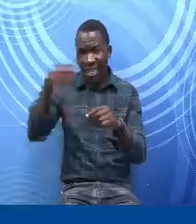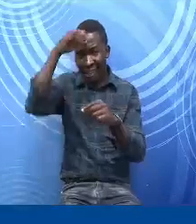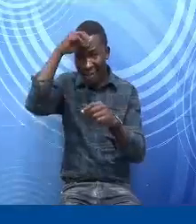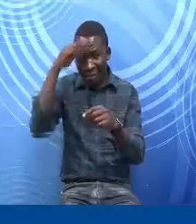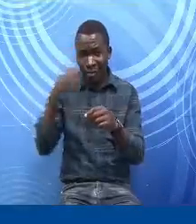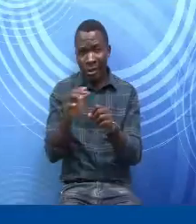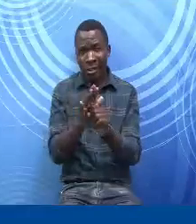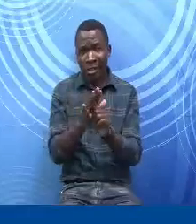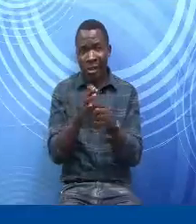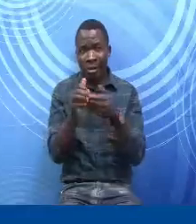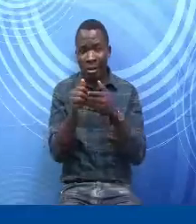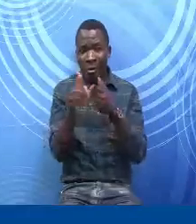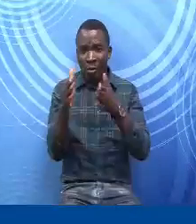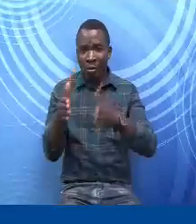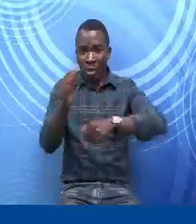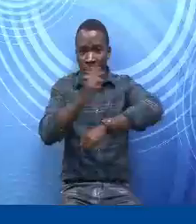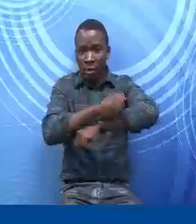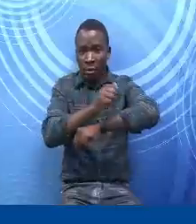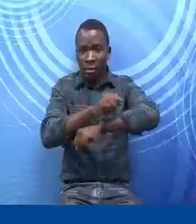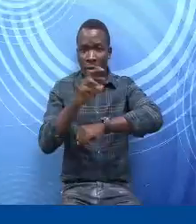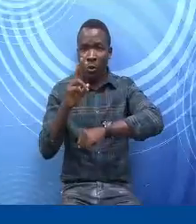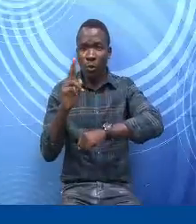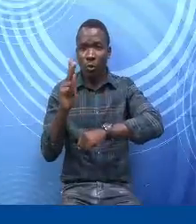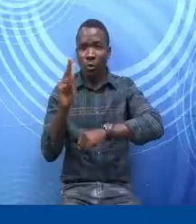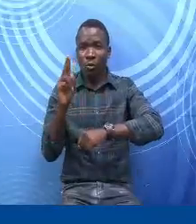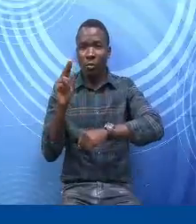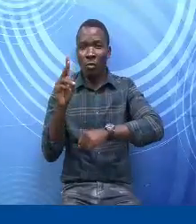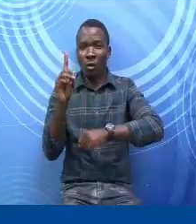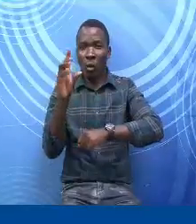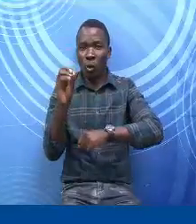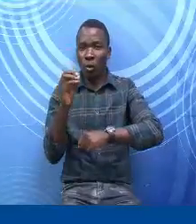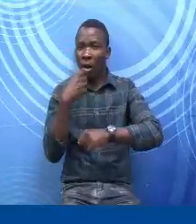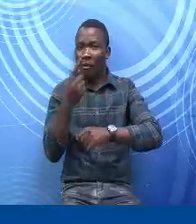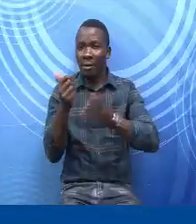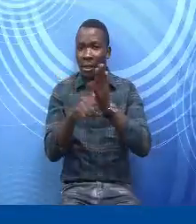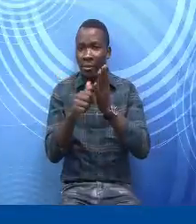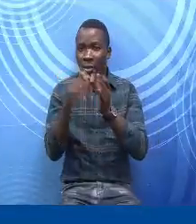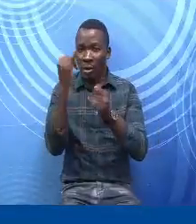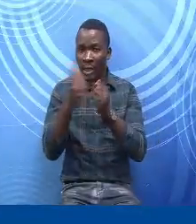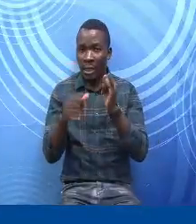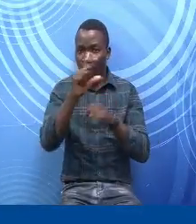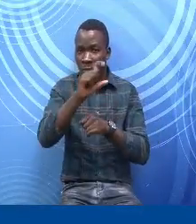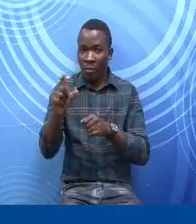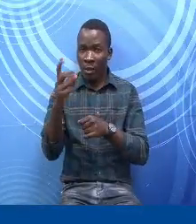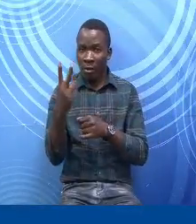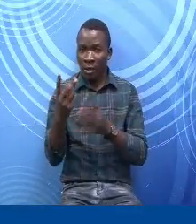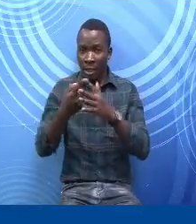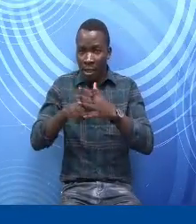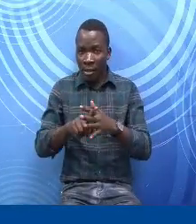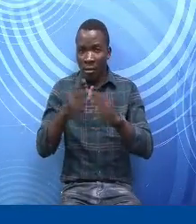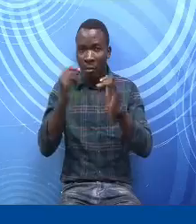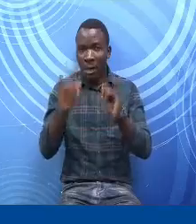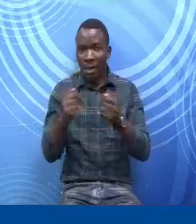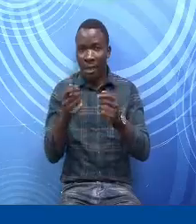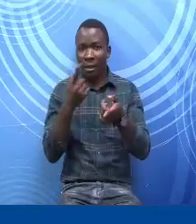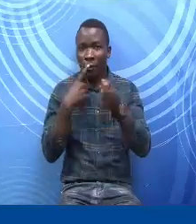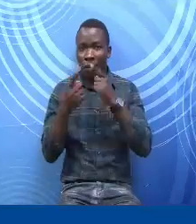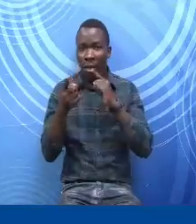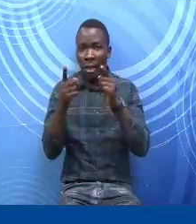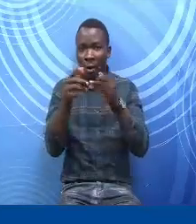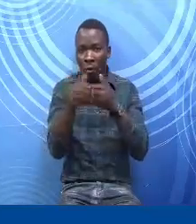biratuvuna. Umuyobozi w'iri shuri Rukundo Jean Damascene avuga ko ngo iki kibazo kimaze ibyumweru bibiri gitangiye. Ibyo avuga ko bagerageje kuvugana n'ubuyobozi bw'akarere ariko ngo ntibigire